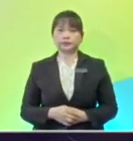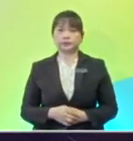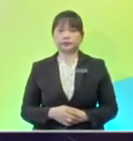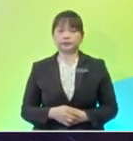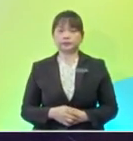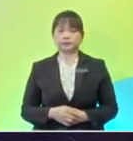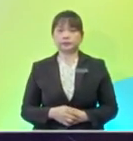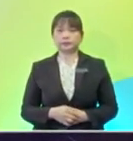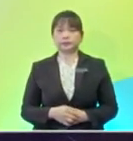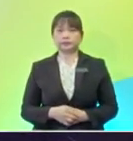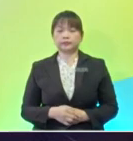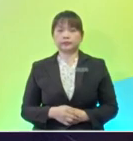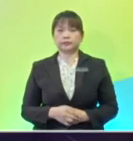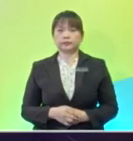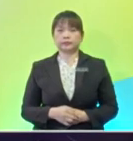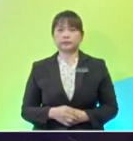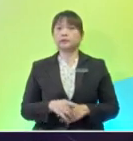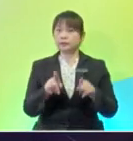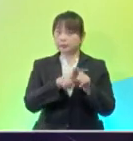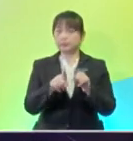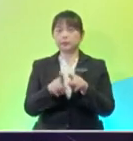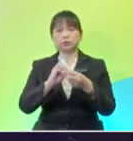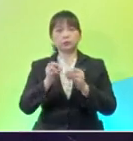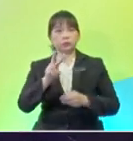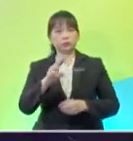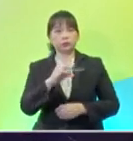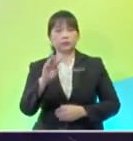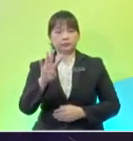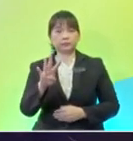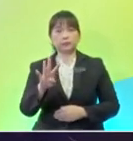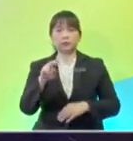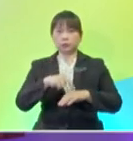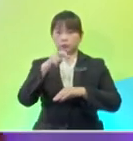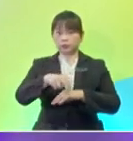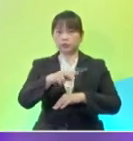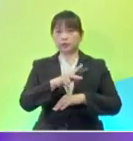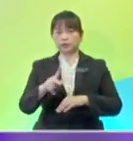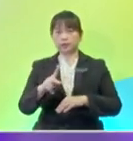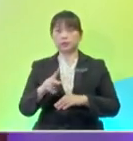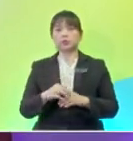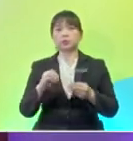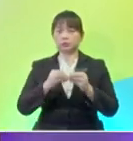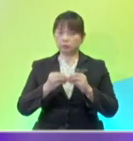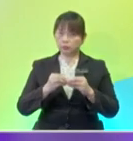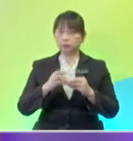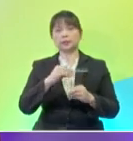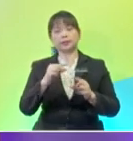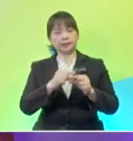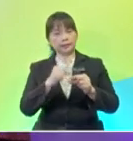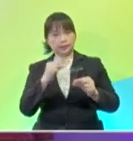dengan nombu 2 dan 4 turunkan numbuhkan garis turunkan